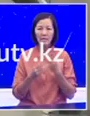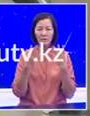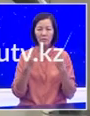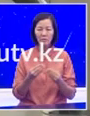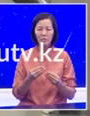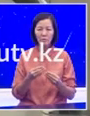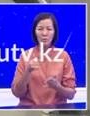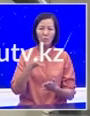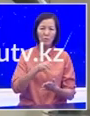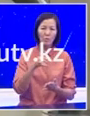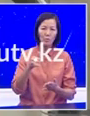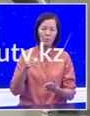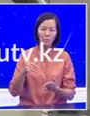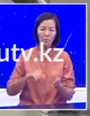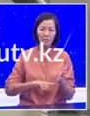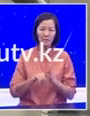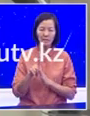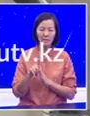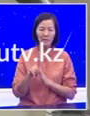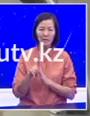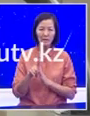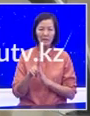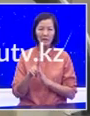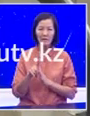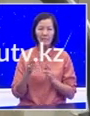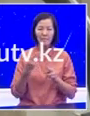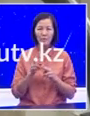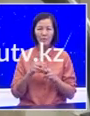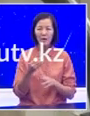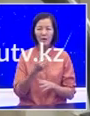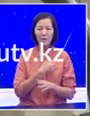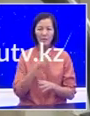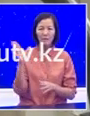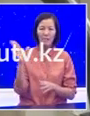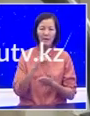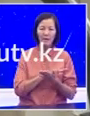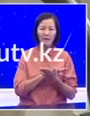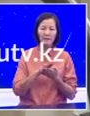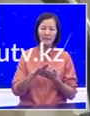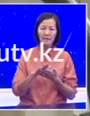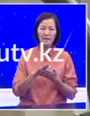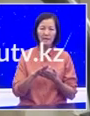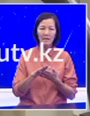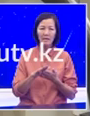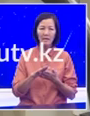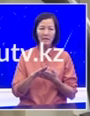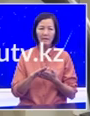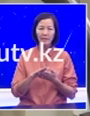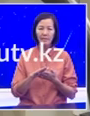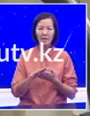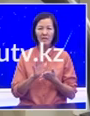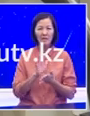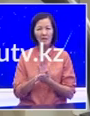деген халықаралық стандарт бар, сол стандартқа сай болады. Бұндағы ауаның бәрі HEPA фильтр деп аталатын фильтрден өтеді. Ешқандай частица,